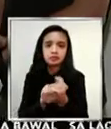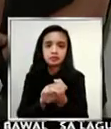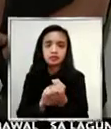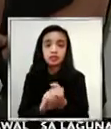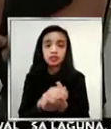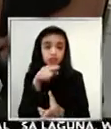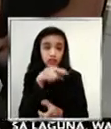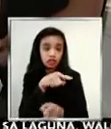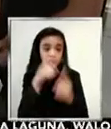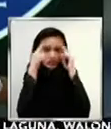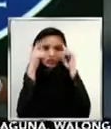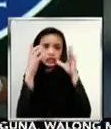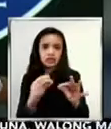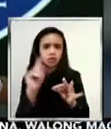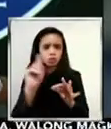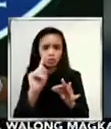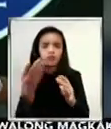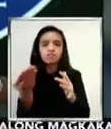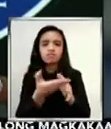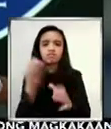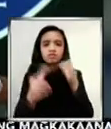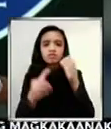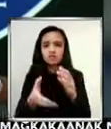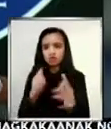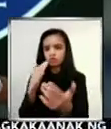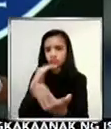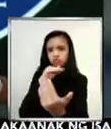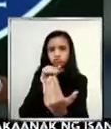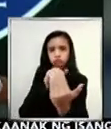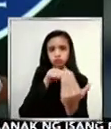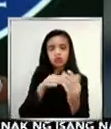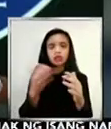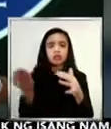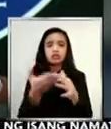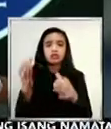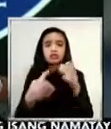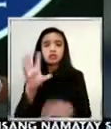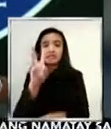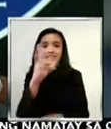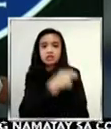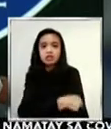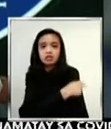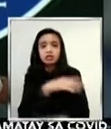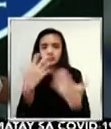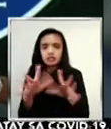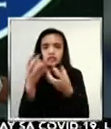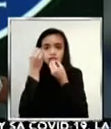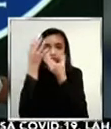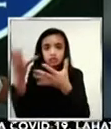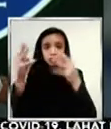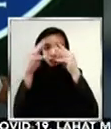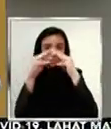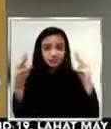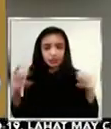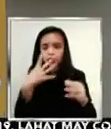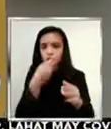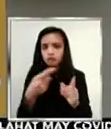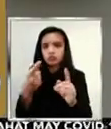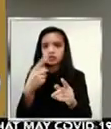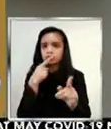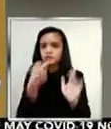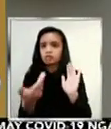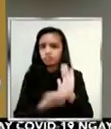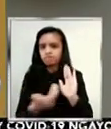na ospital. Nakarating na rin sa Malacañang ang nangyari at mananagot daw ang mga mapatutunayang may sala. Ikukulong po